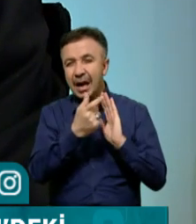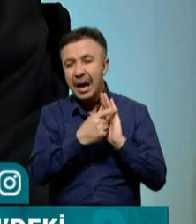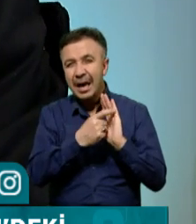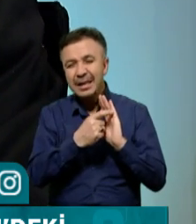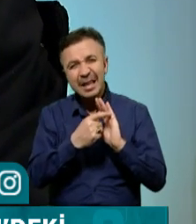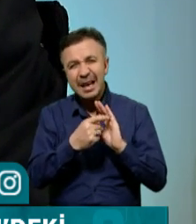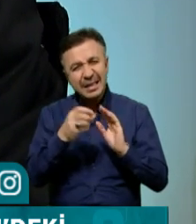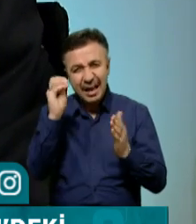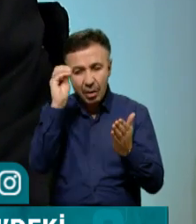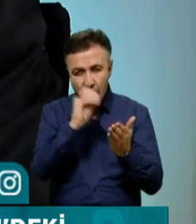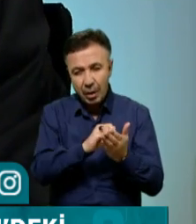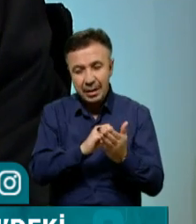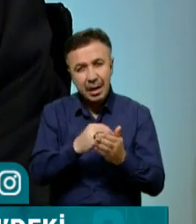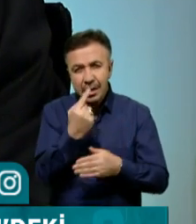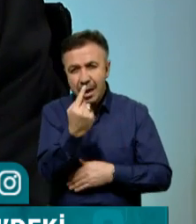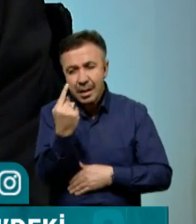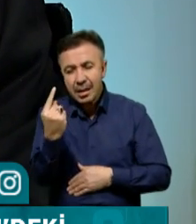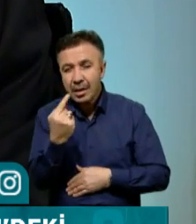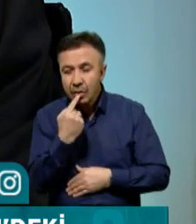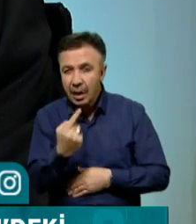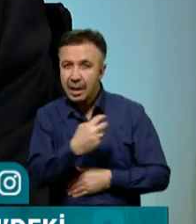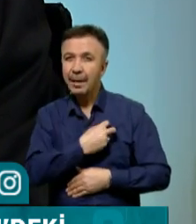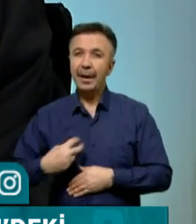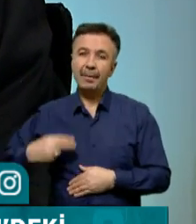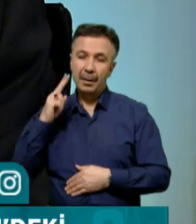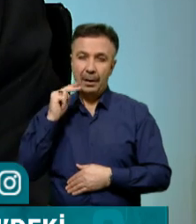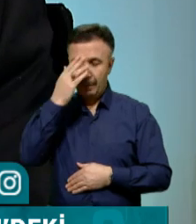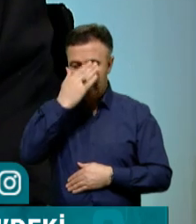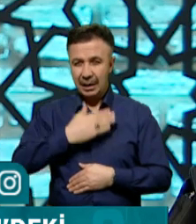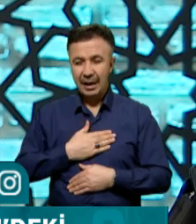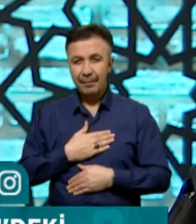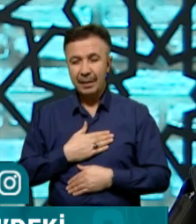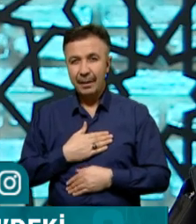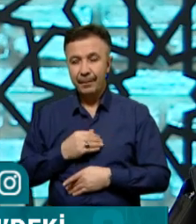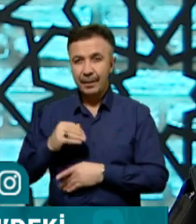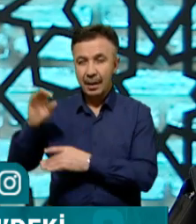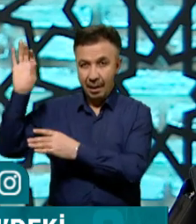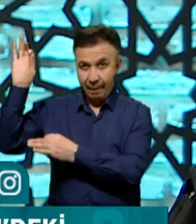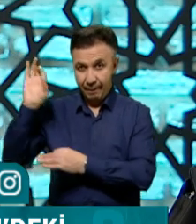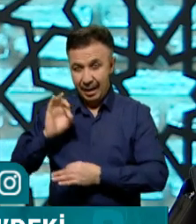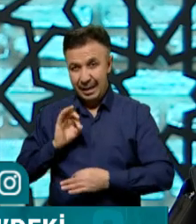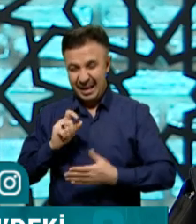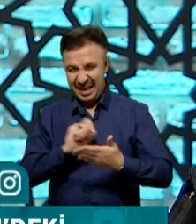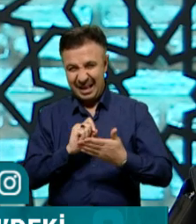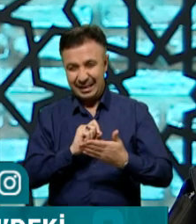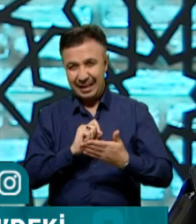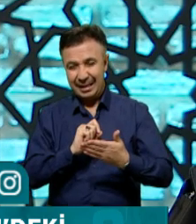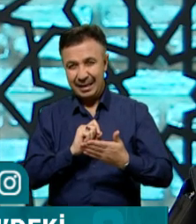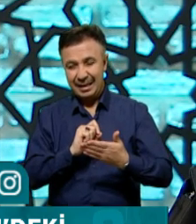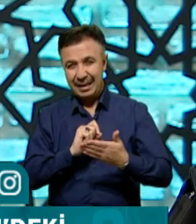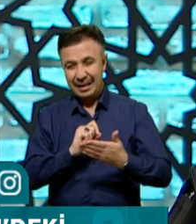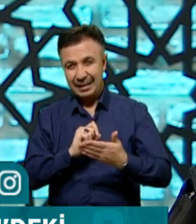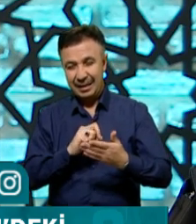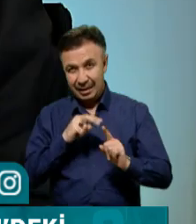tek tek söylerdi. Peygamber aleyhissalatü vesselam Efendimiz de vahiy katiplerine bunu bildirir. Ona göre Kur'an ne